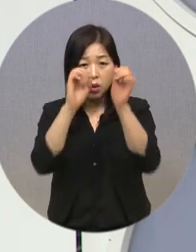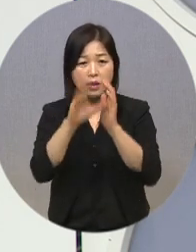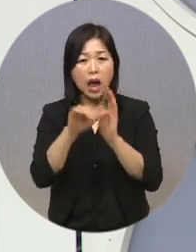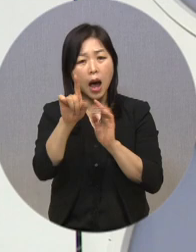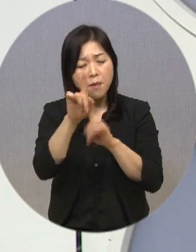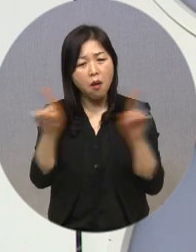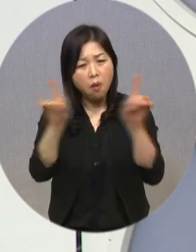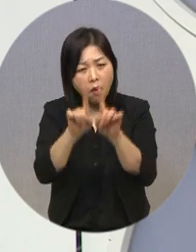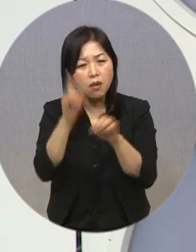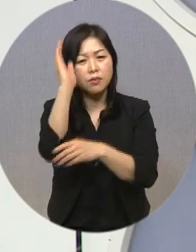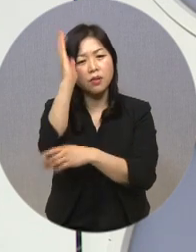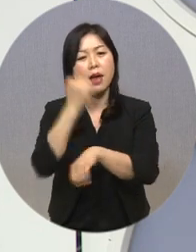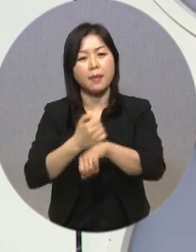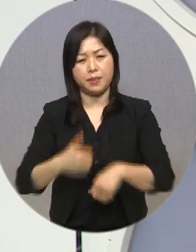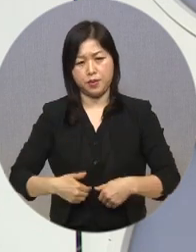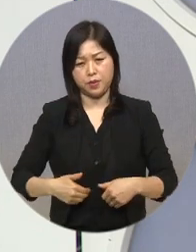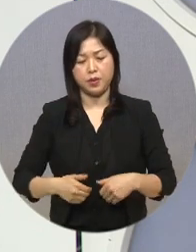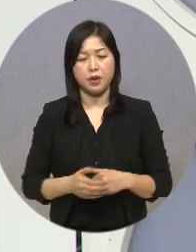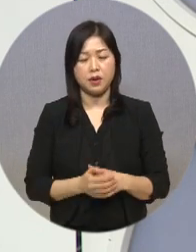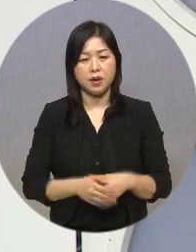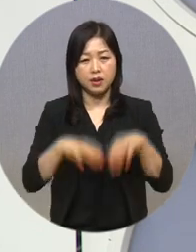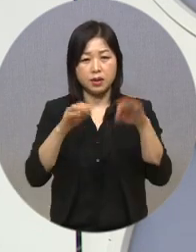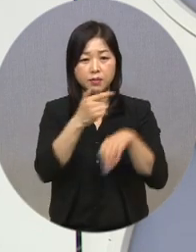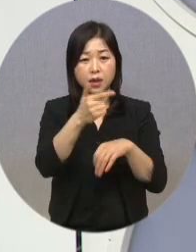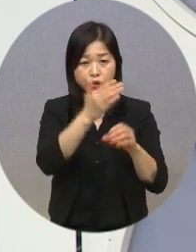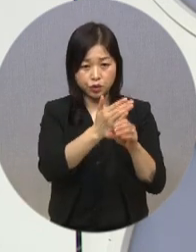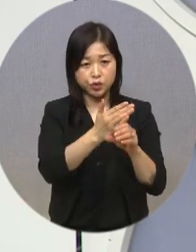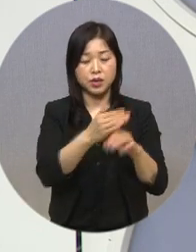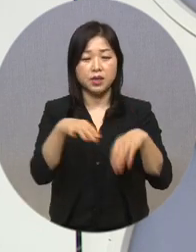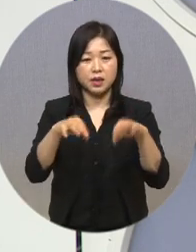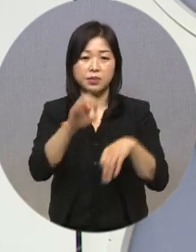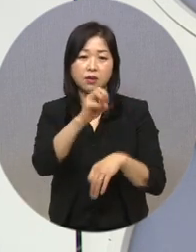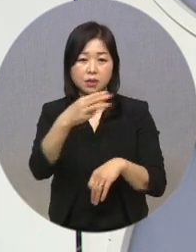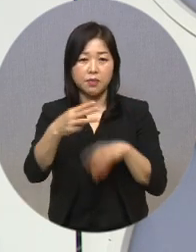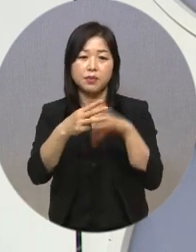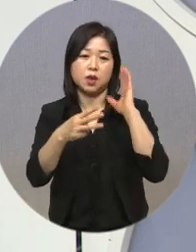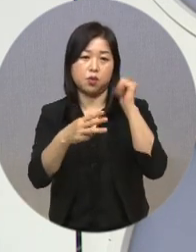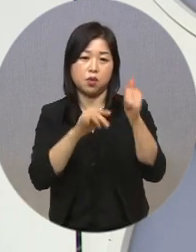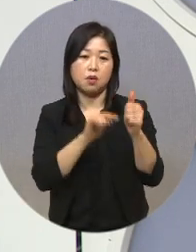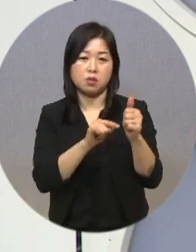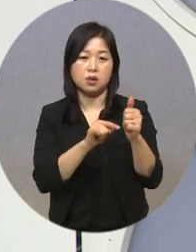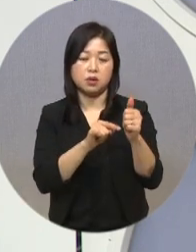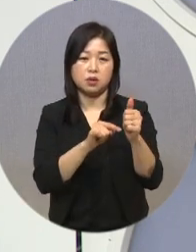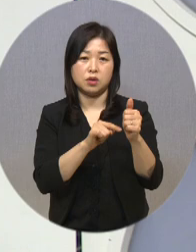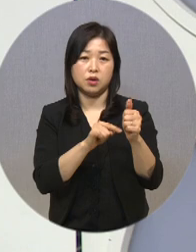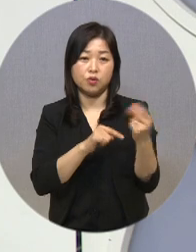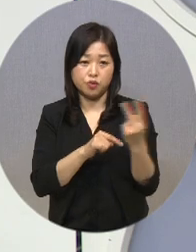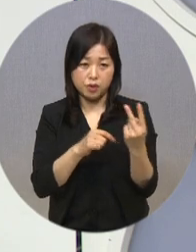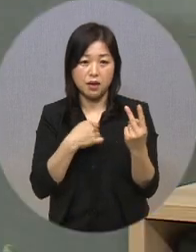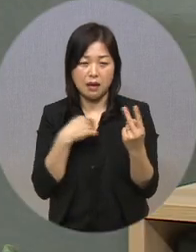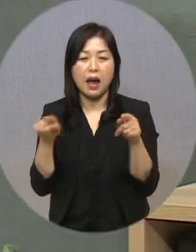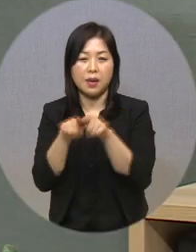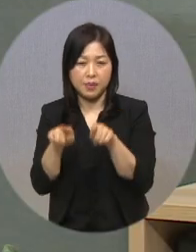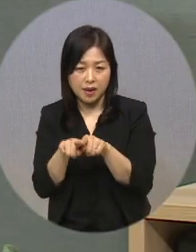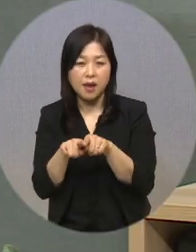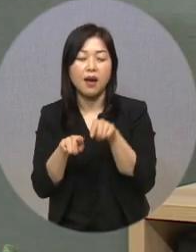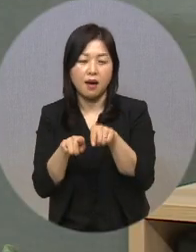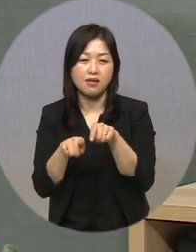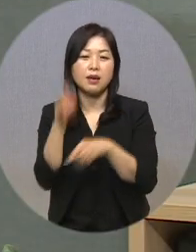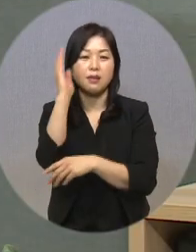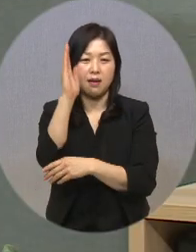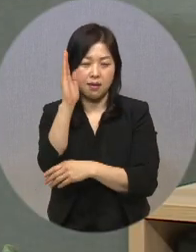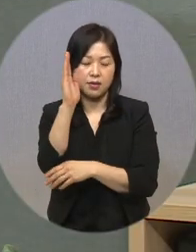거 아니냐? 그래서 김대중 저 또 그 김영삼 대통령 둘 다 제가 했습니다. 그건